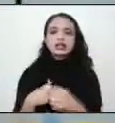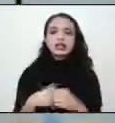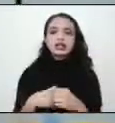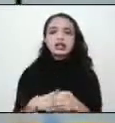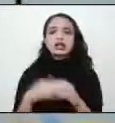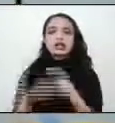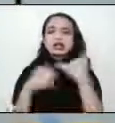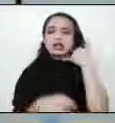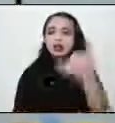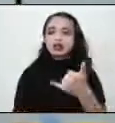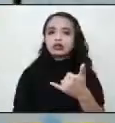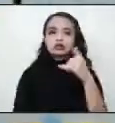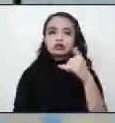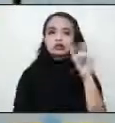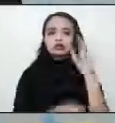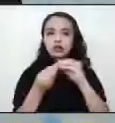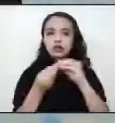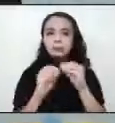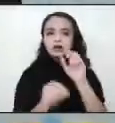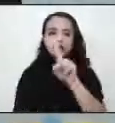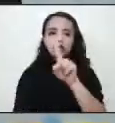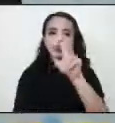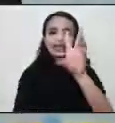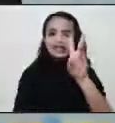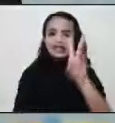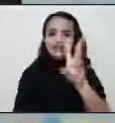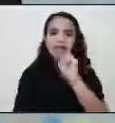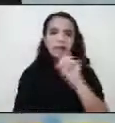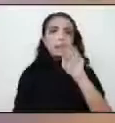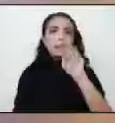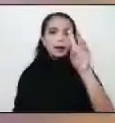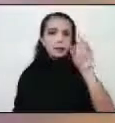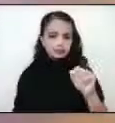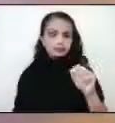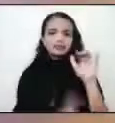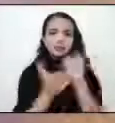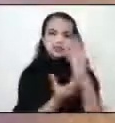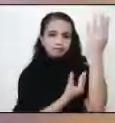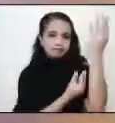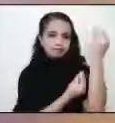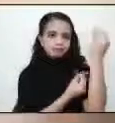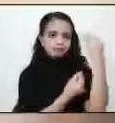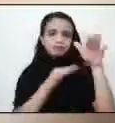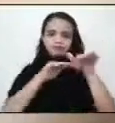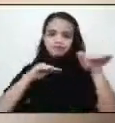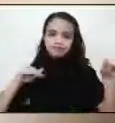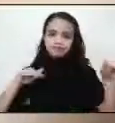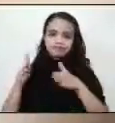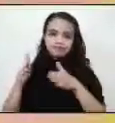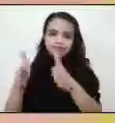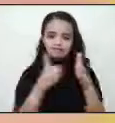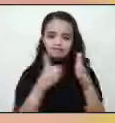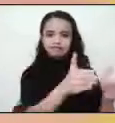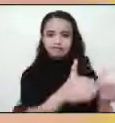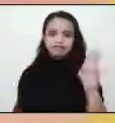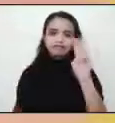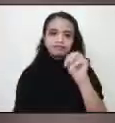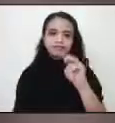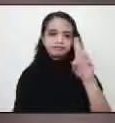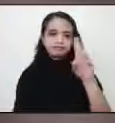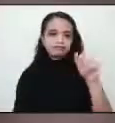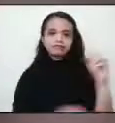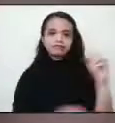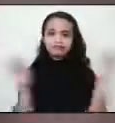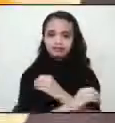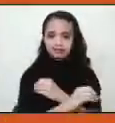Napuno ng kwentuhan ang masayang press con para sa pelikulang Still. Pagbibidahan ito ni Ella Cruz, Meg Imperial, Jennifer Lee